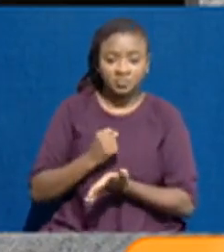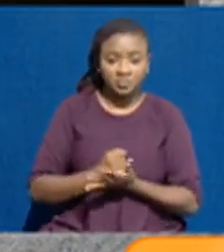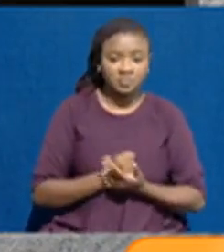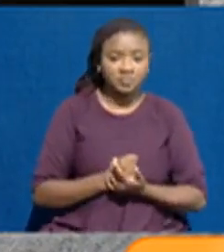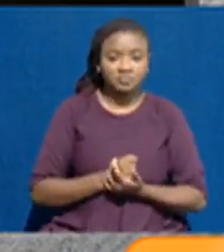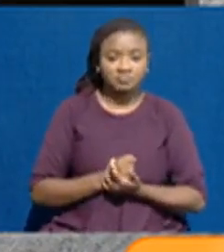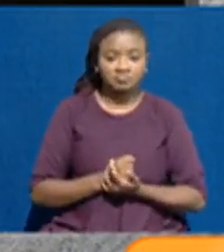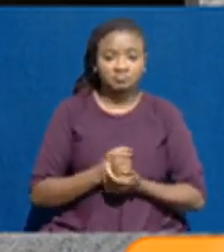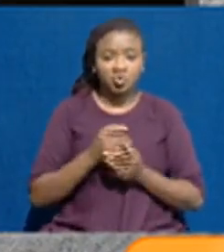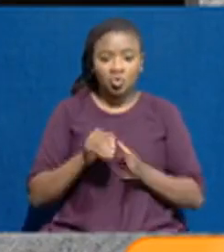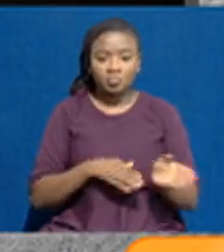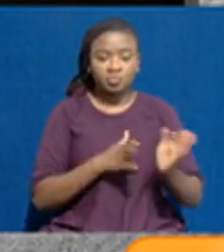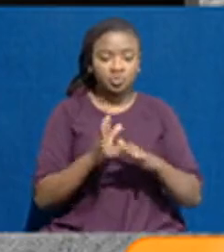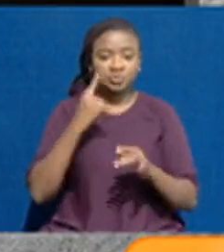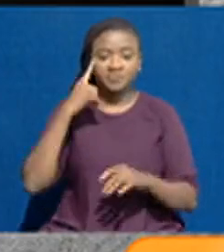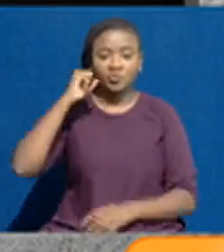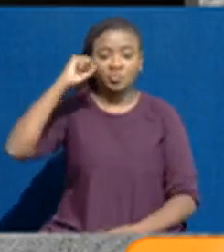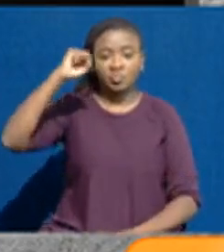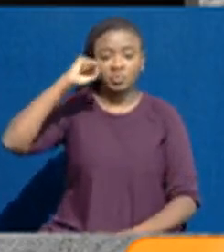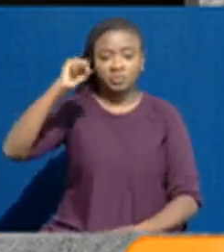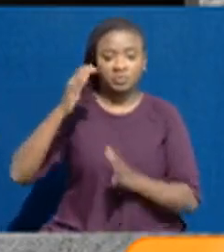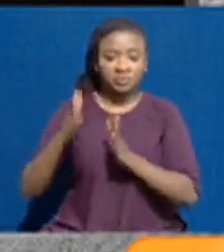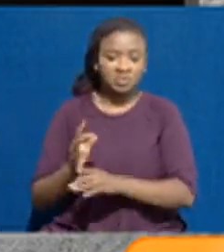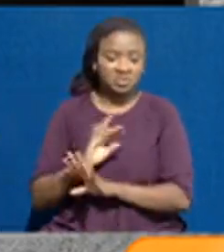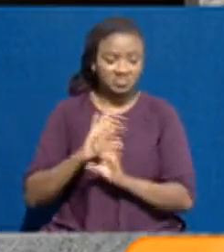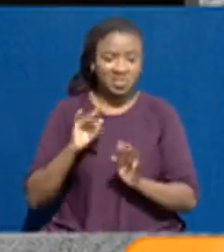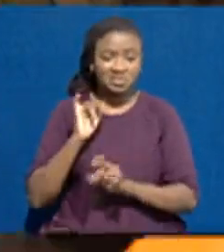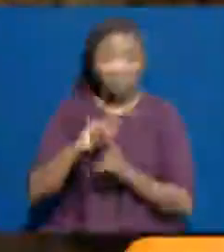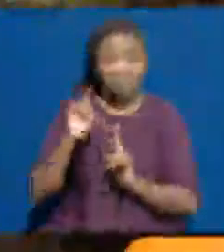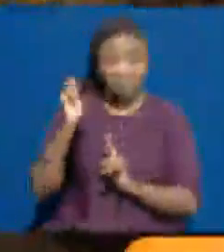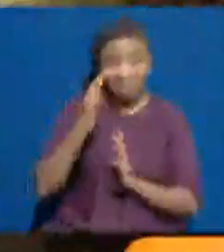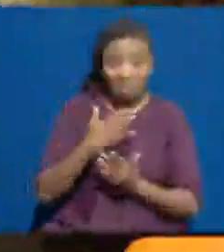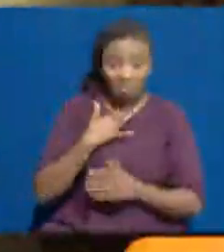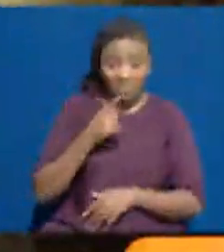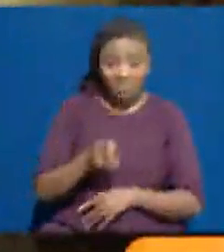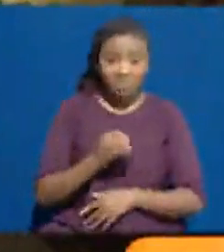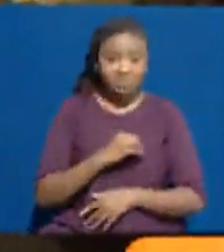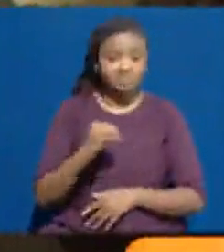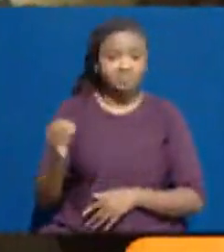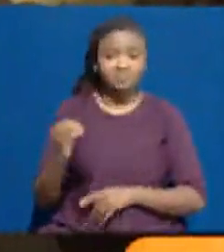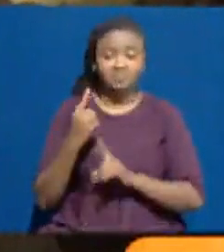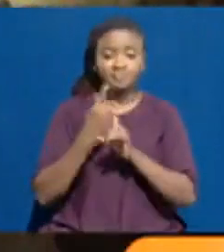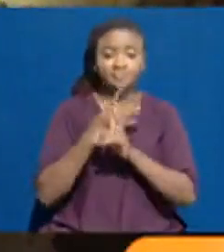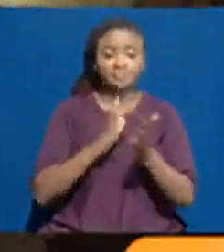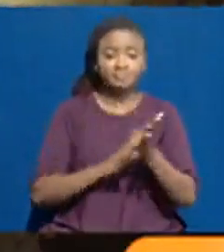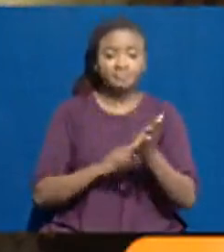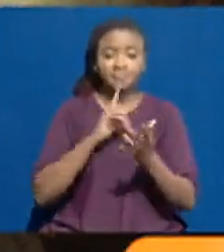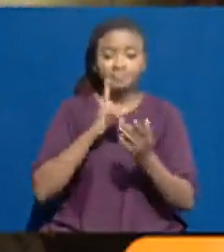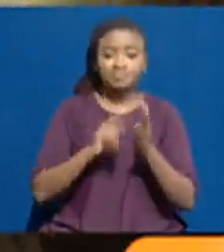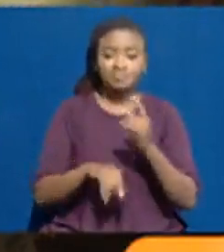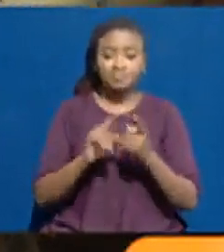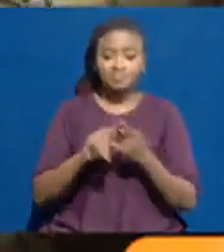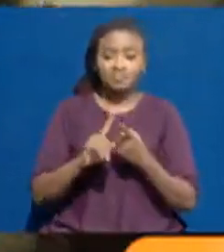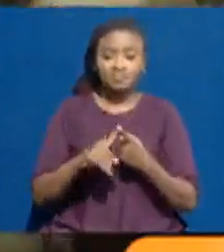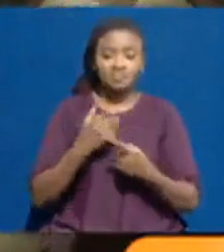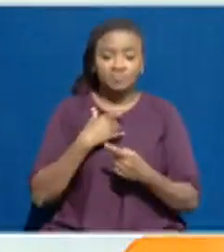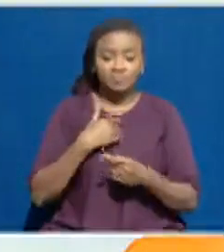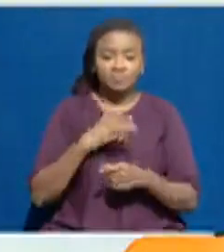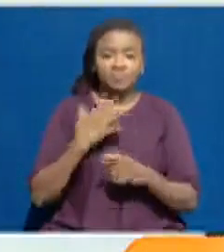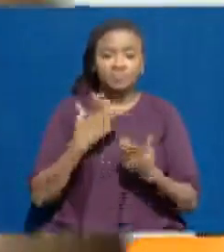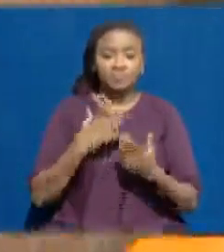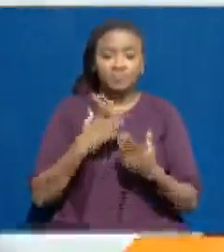and funds for the political class. That's not what Kenyans are asking for. Baadhi ya mapendekezo yaliyotolewa ni kuwepo kwa wadhifa wa kiongozi